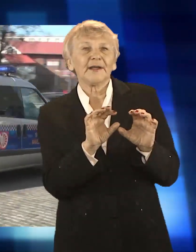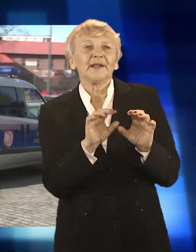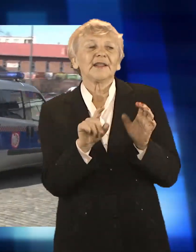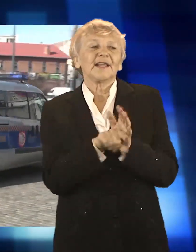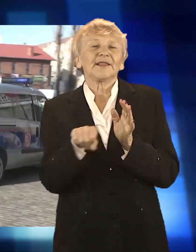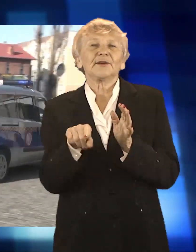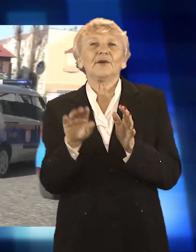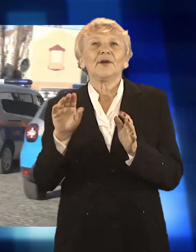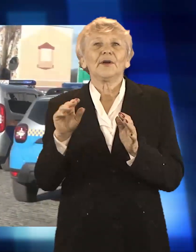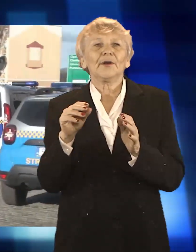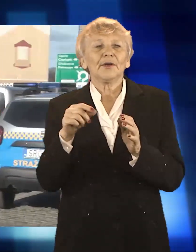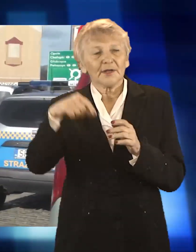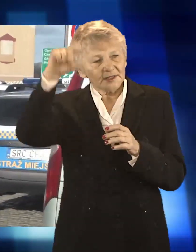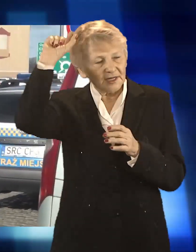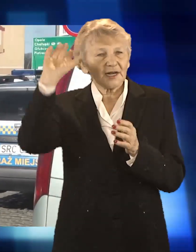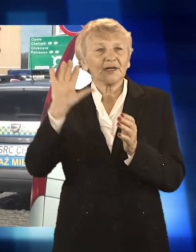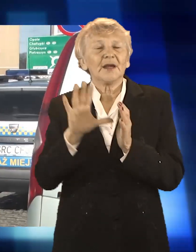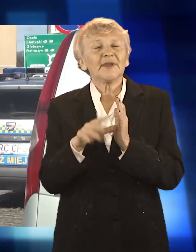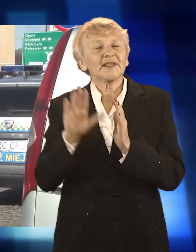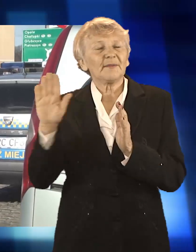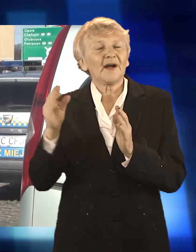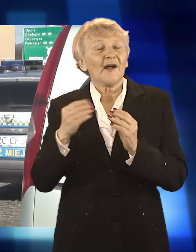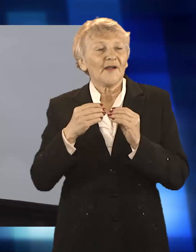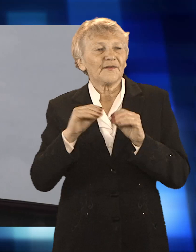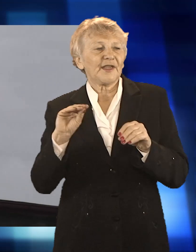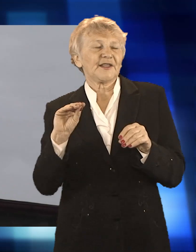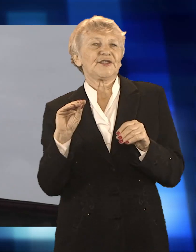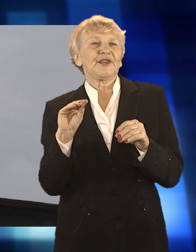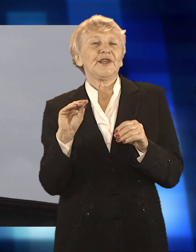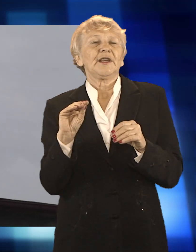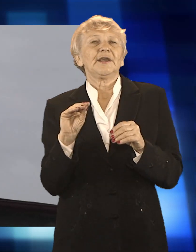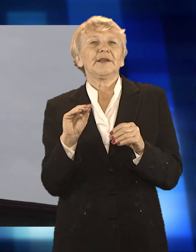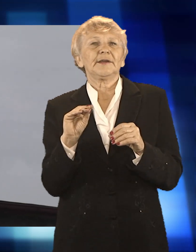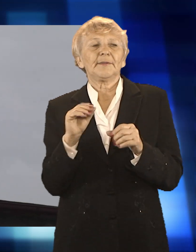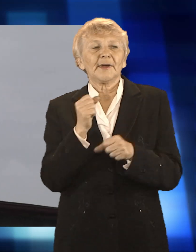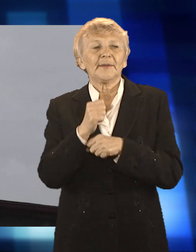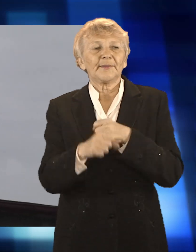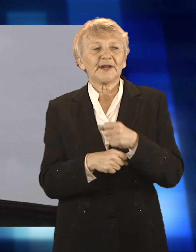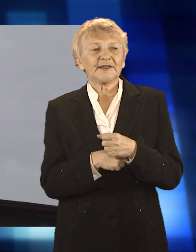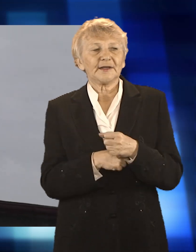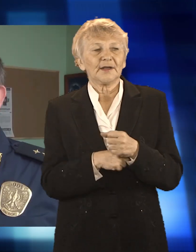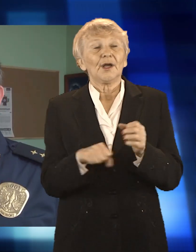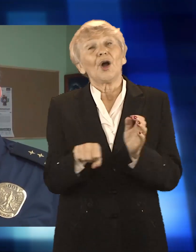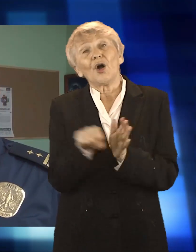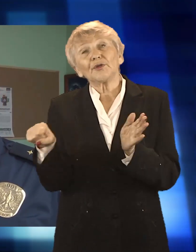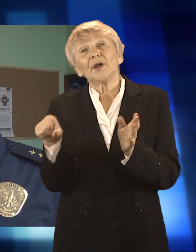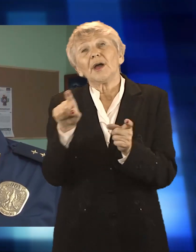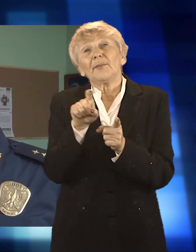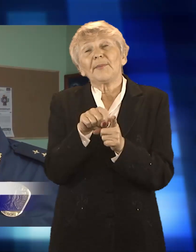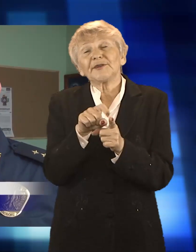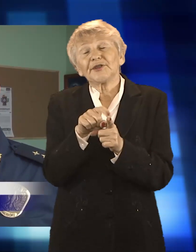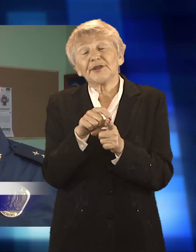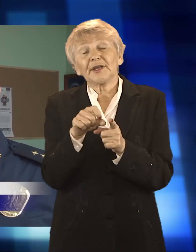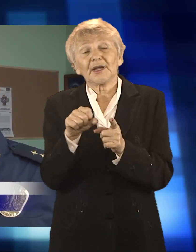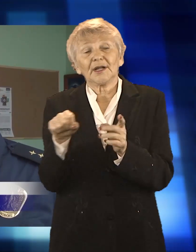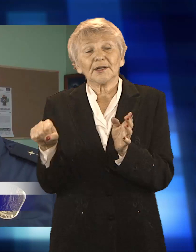oni, funkcjonariusze Straży Miejskiej, którzy regularnie obserwują nieruchomości i w razie podejrzeń kontrolują piece mieszkańców. Od miesiąca października